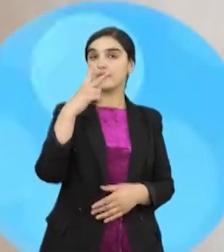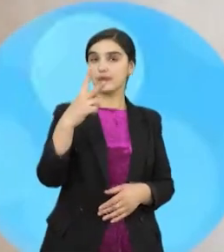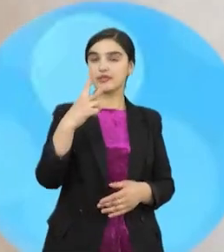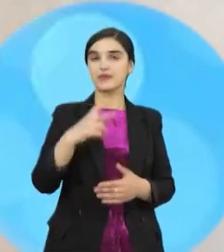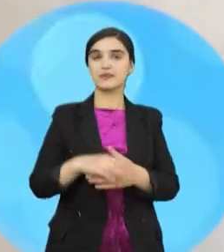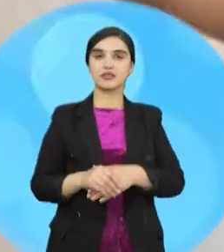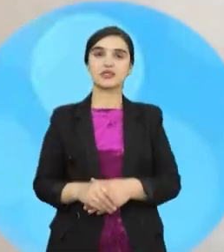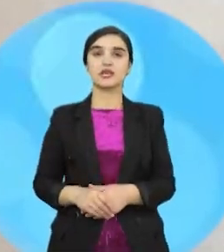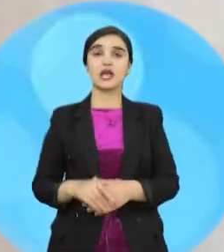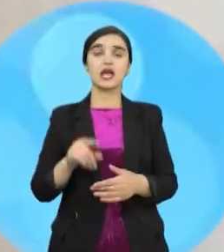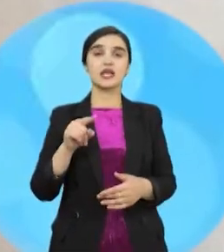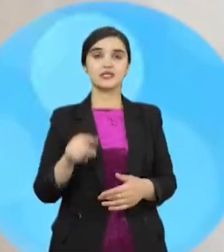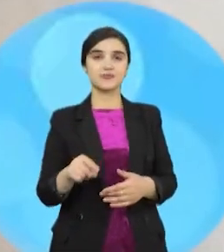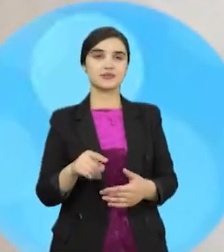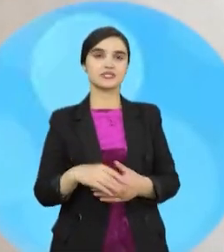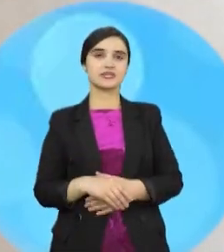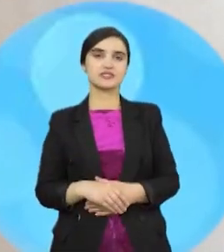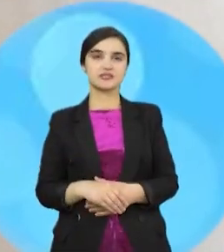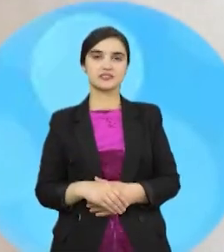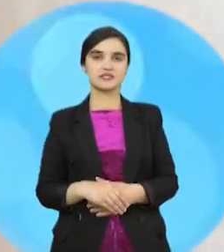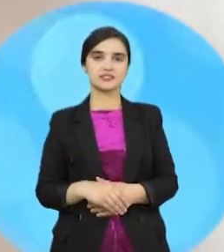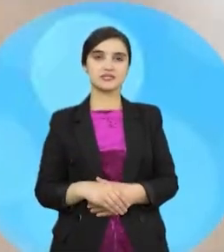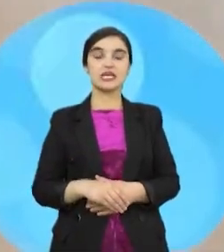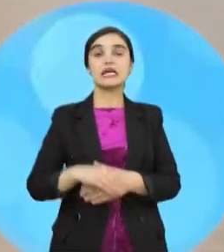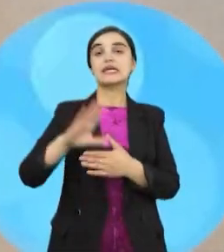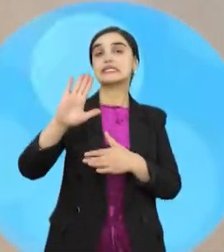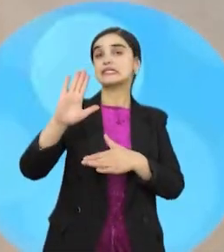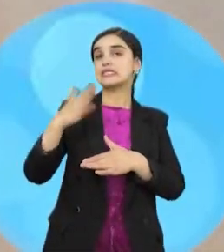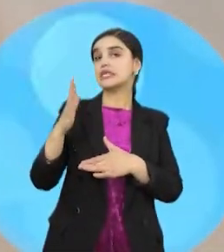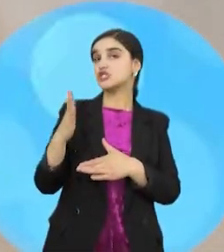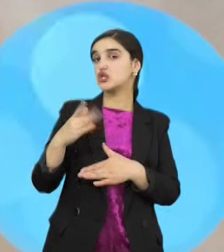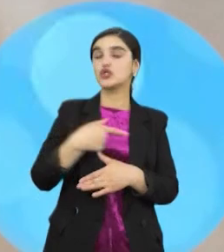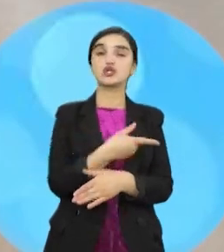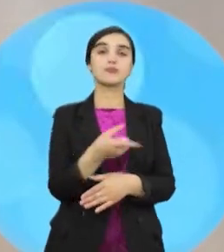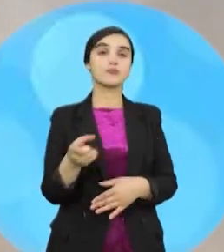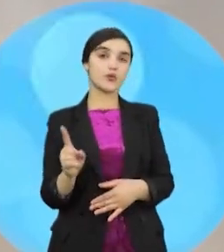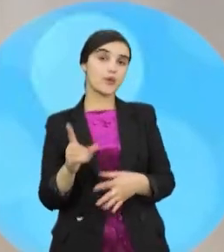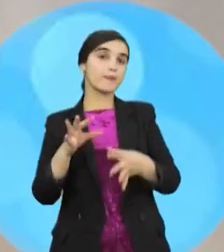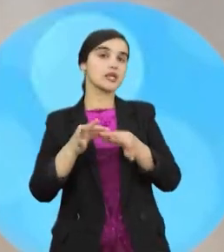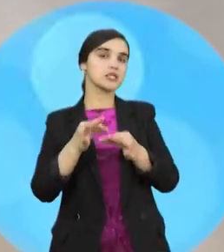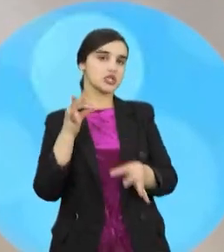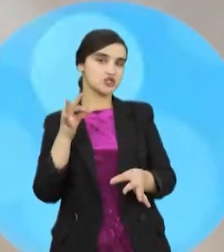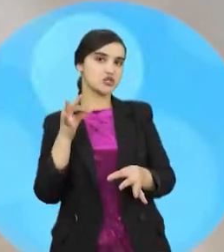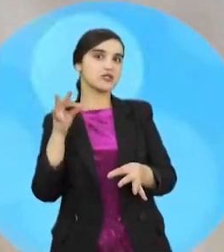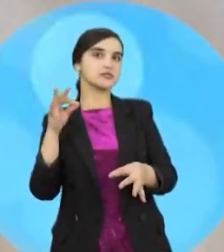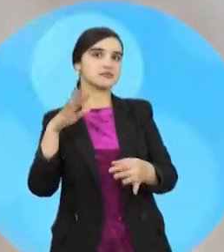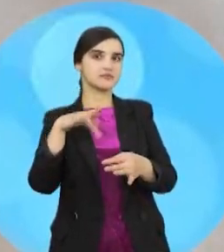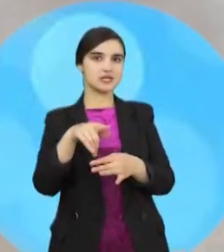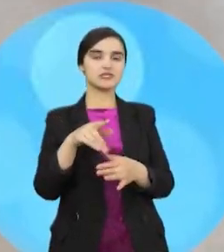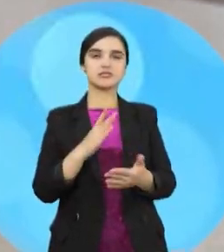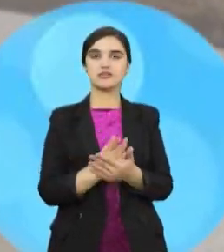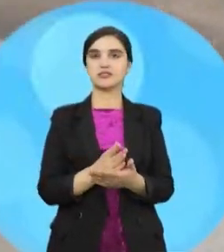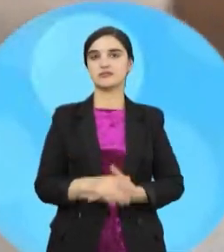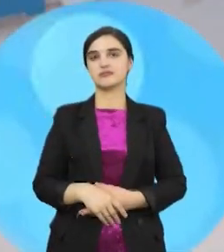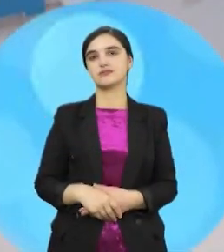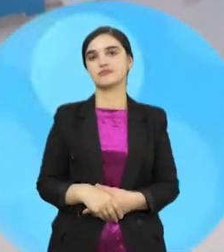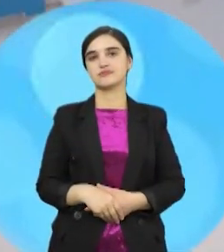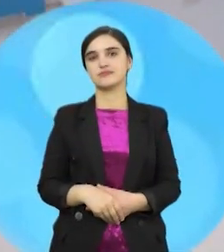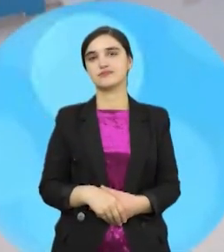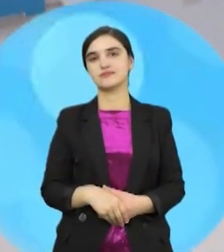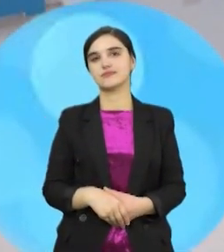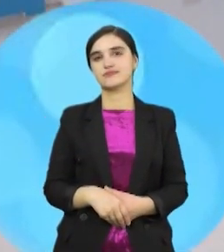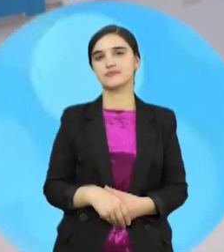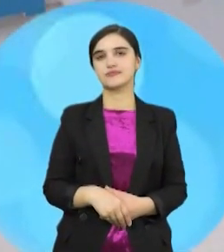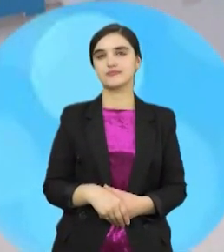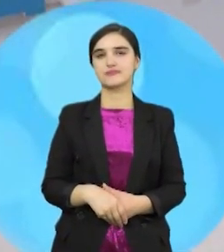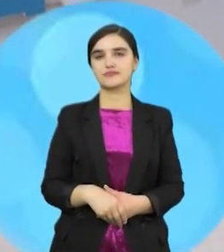و می بینیم که انا همین خیل دستانی ما با نایچه تأثیر می رسانند.